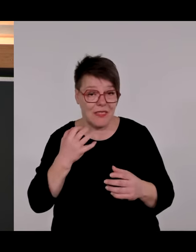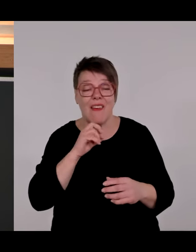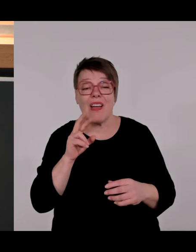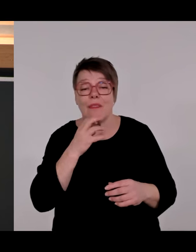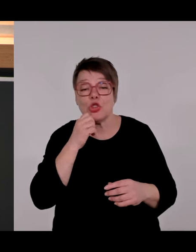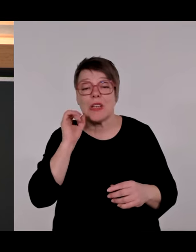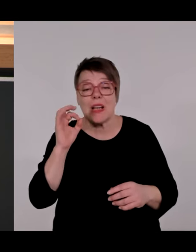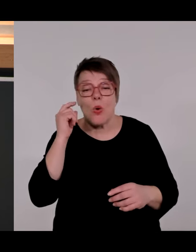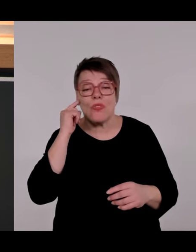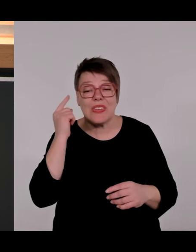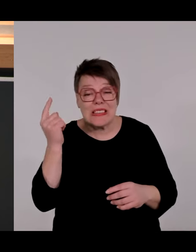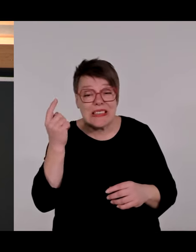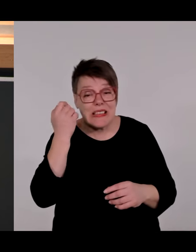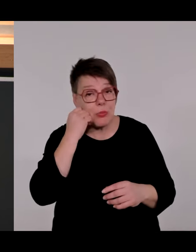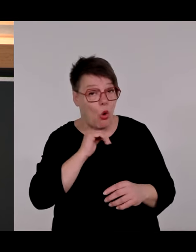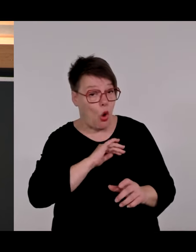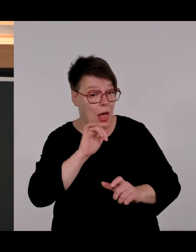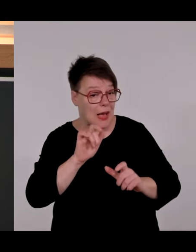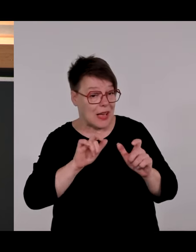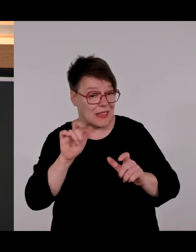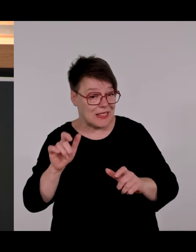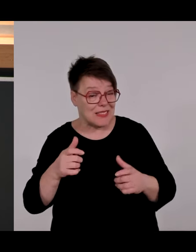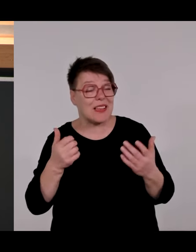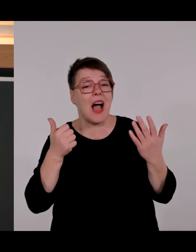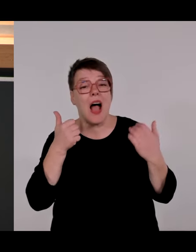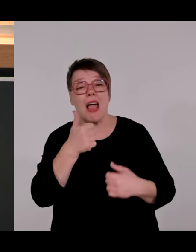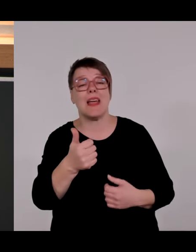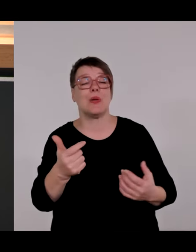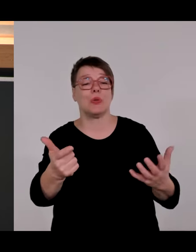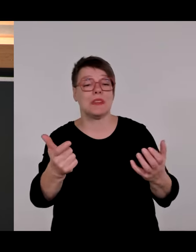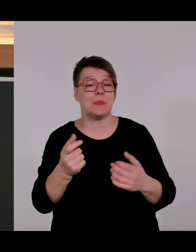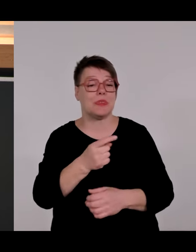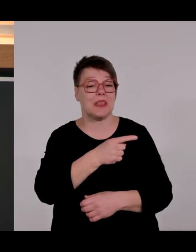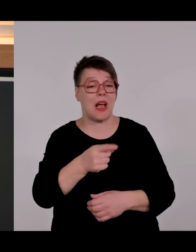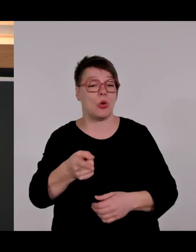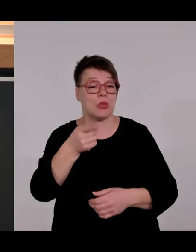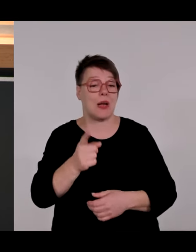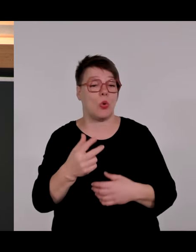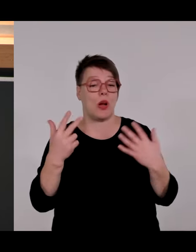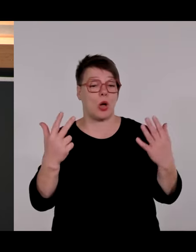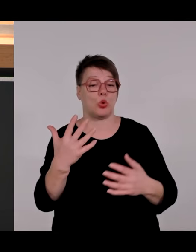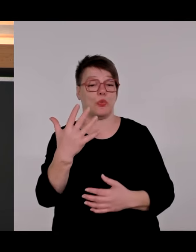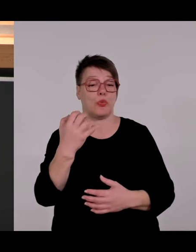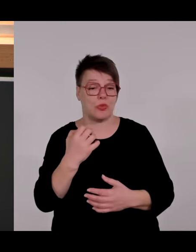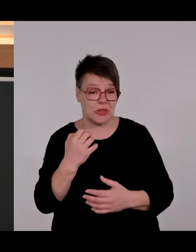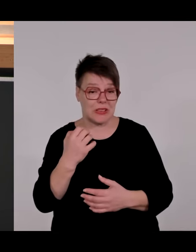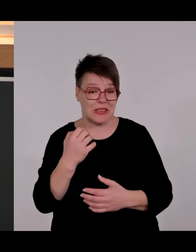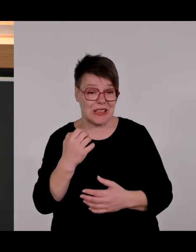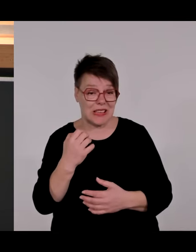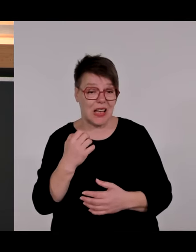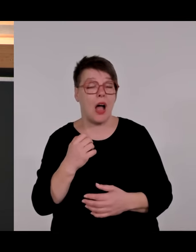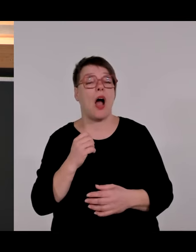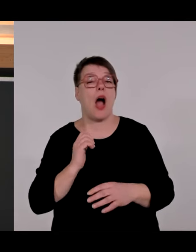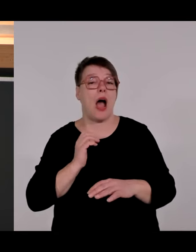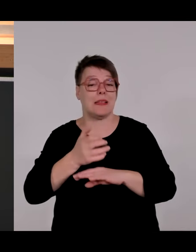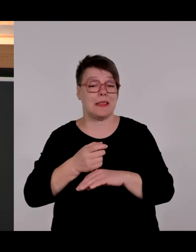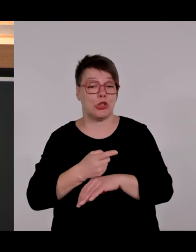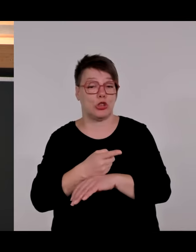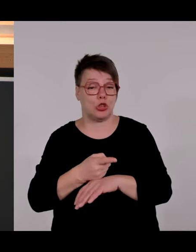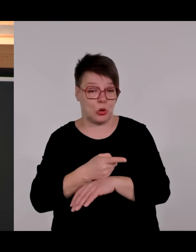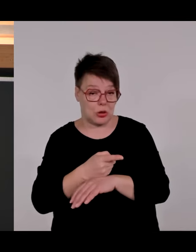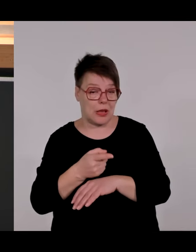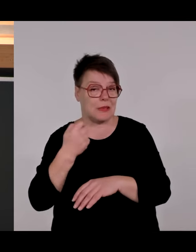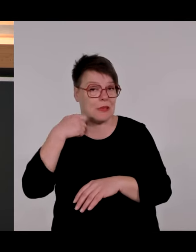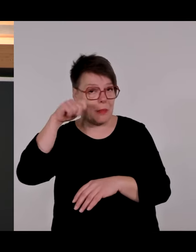Entlastungen beim Einsatz im Görlitzer Park heißt auch Verstärkung des Einsatzes im Kiez. Und ich will das an dieser Stelle